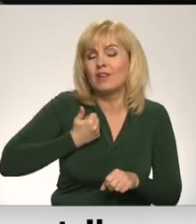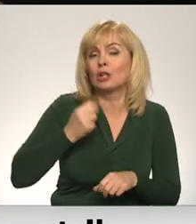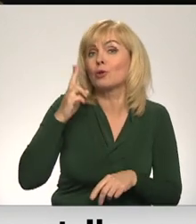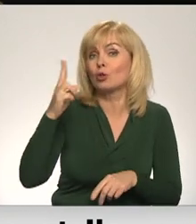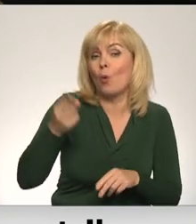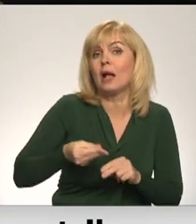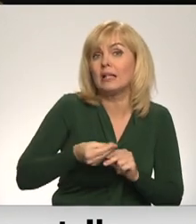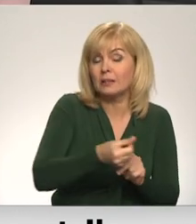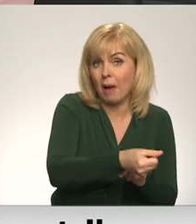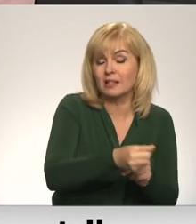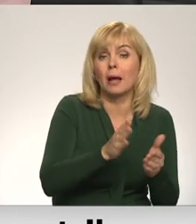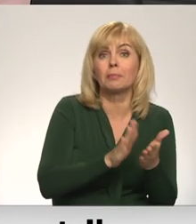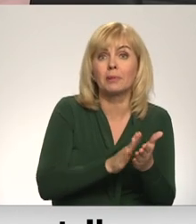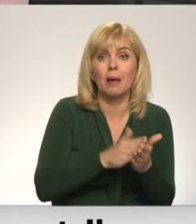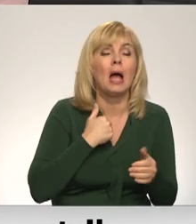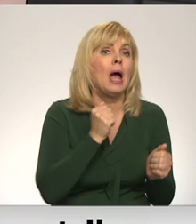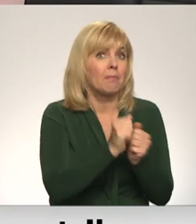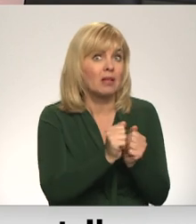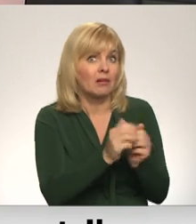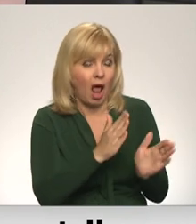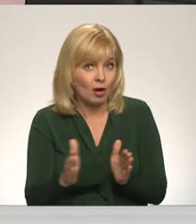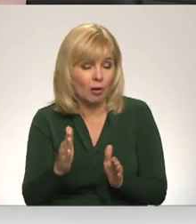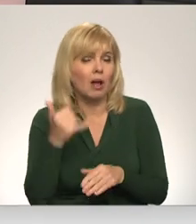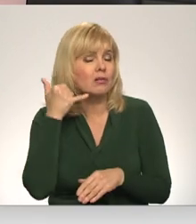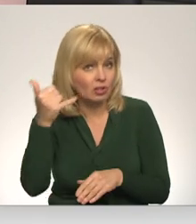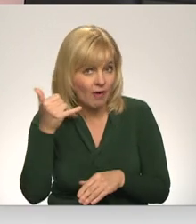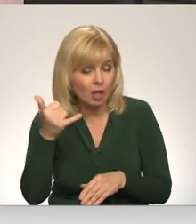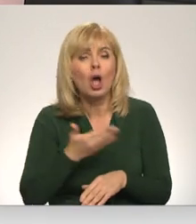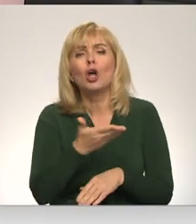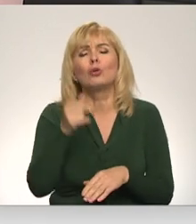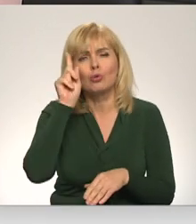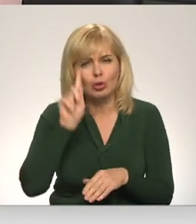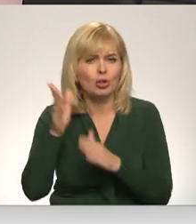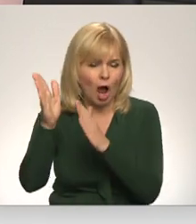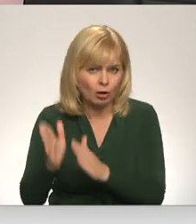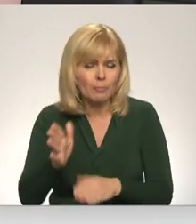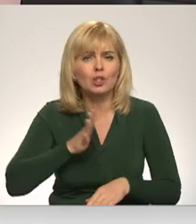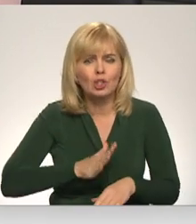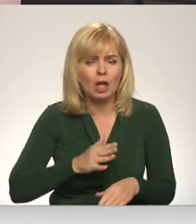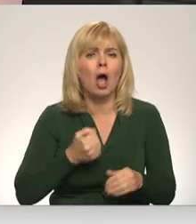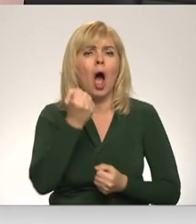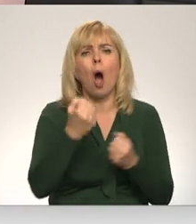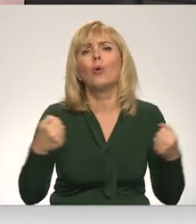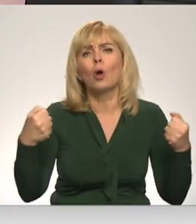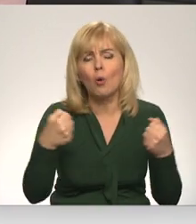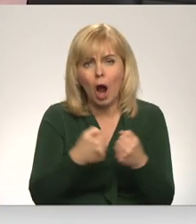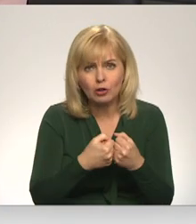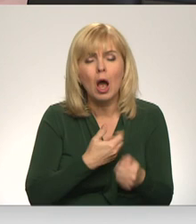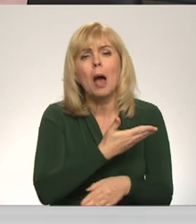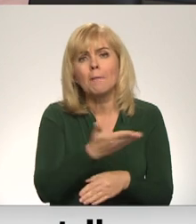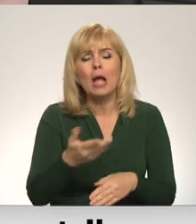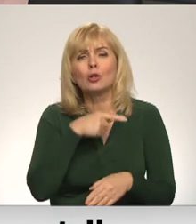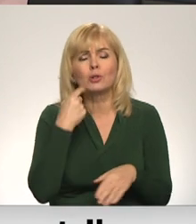solīja izmaksāt prēmiju. Man regulāri zvani nāca. Mēs zinām, jūs iet cietus auto katastrofā, un mēs jums